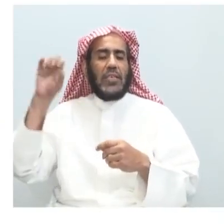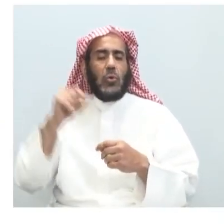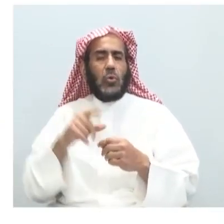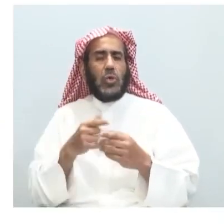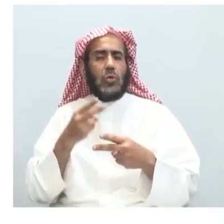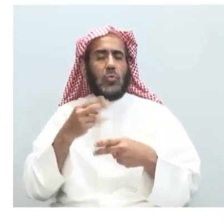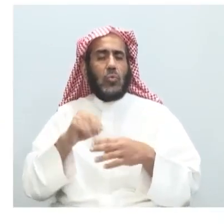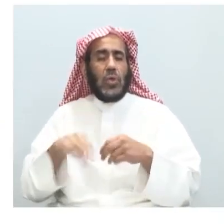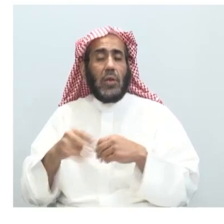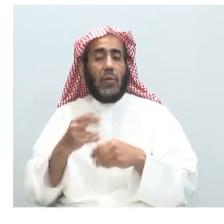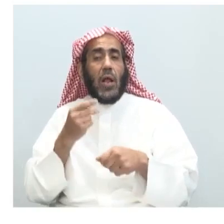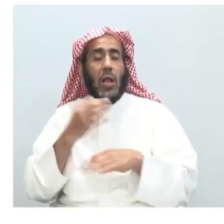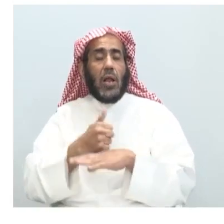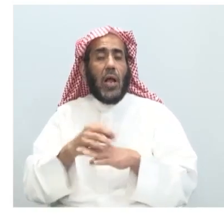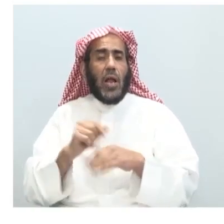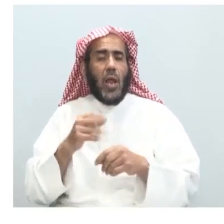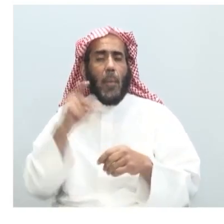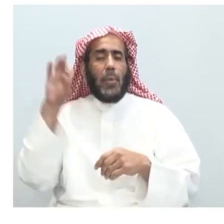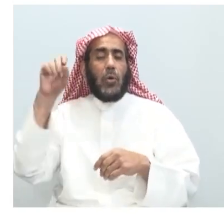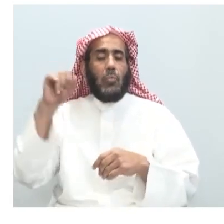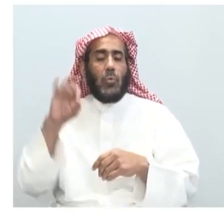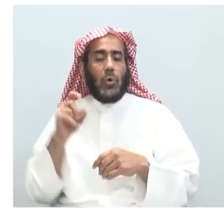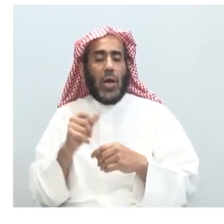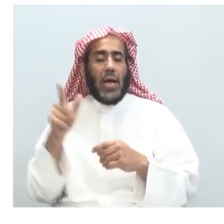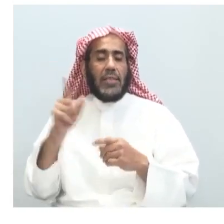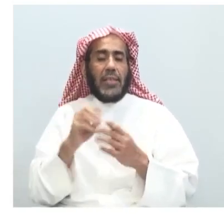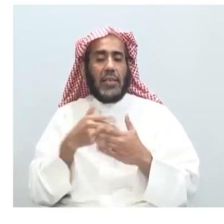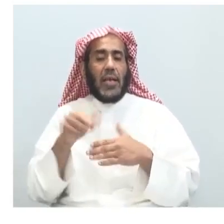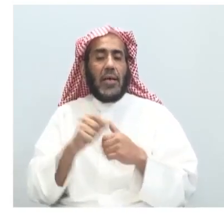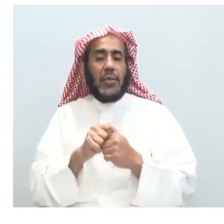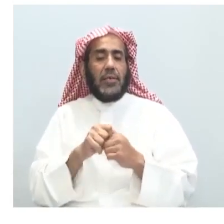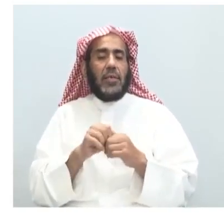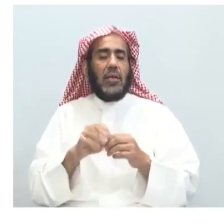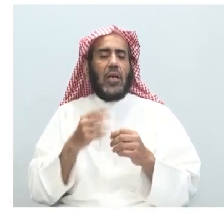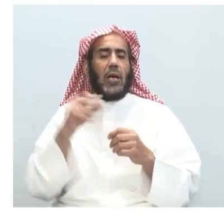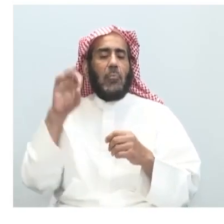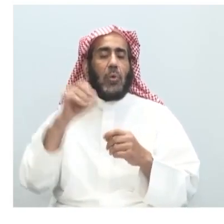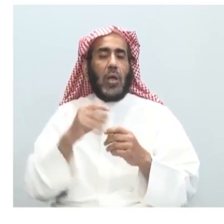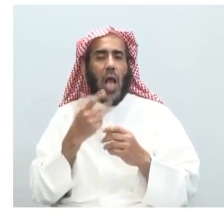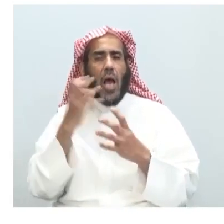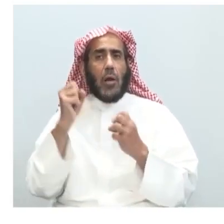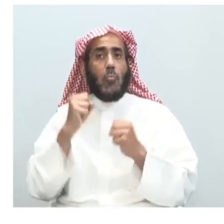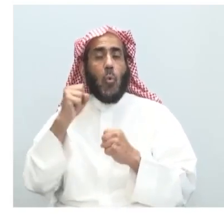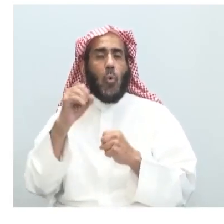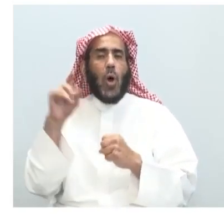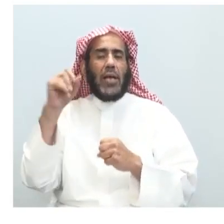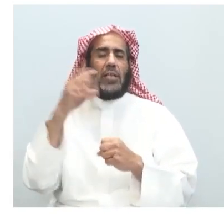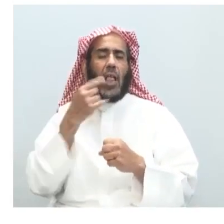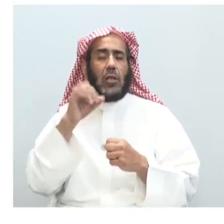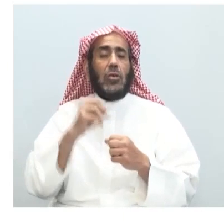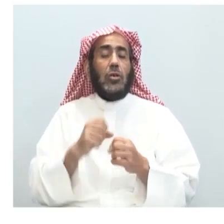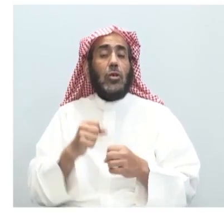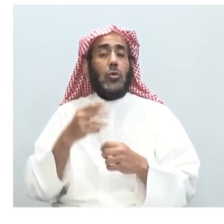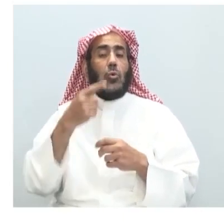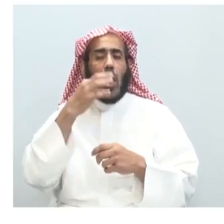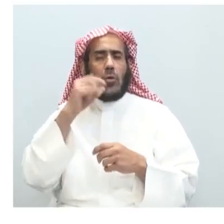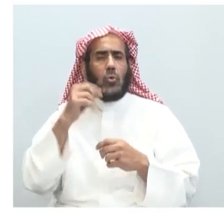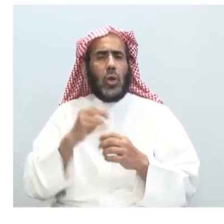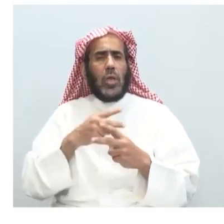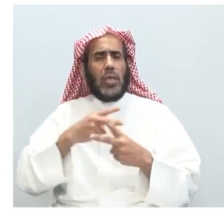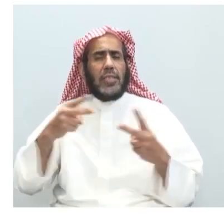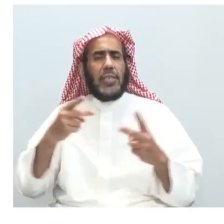اذا هي تصنف على انها مبلمرات وايضا تصنف على انها كربوهيدرات اذا السكريات عديده